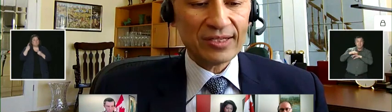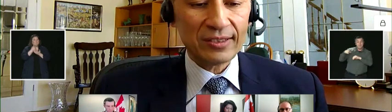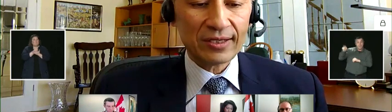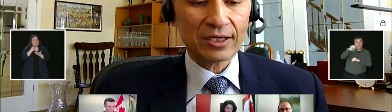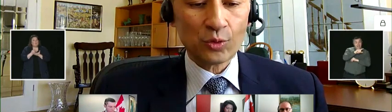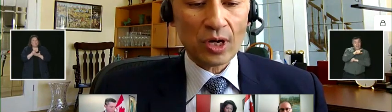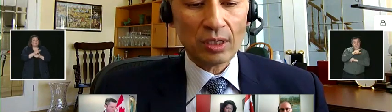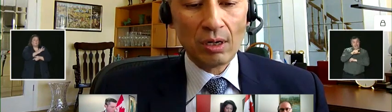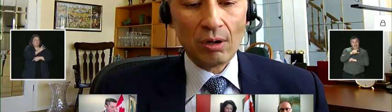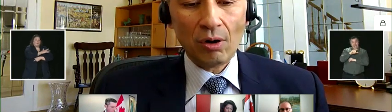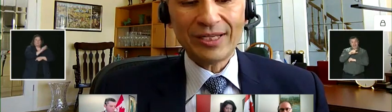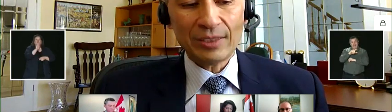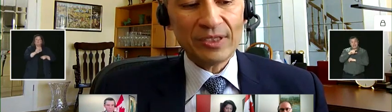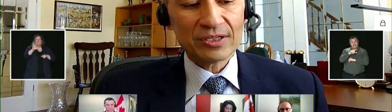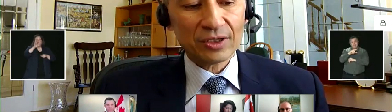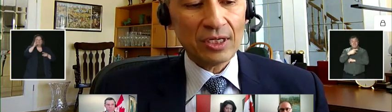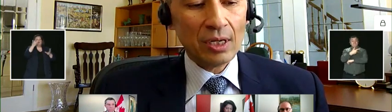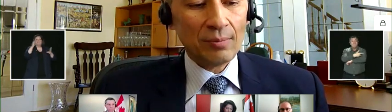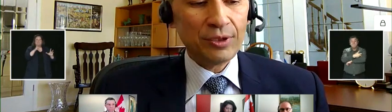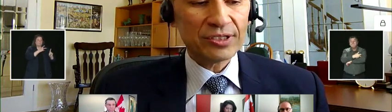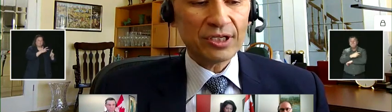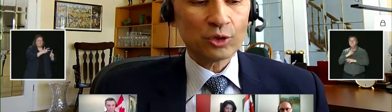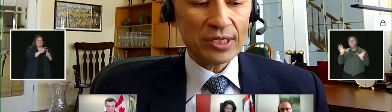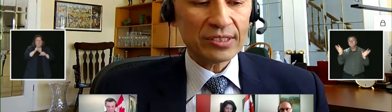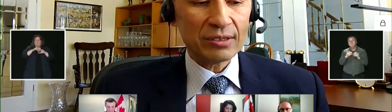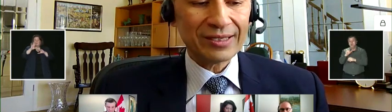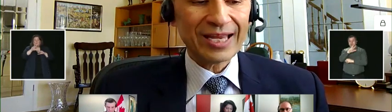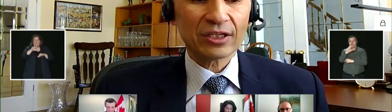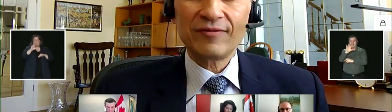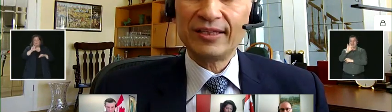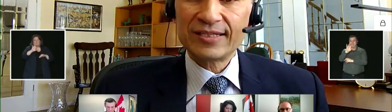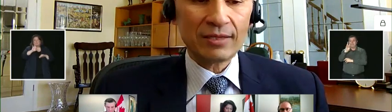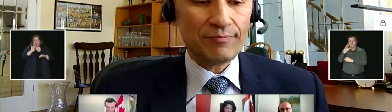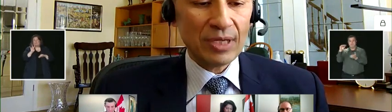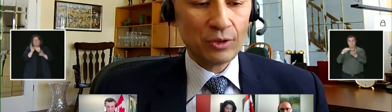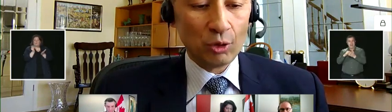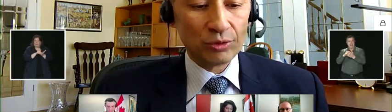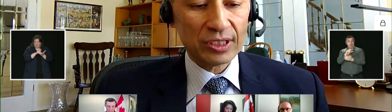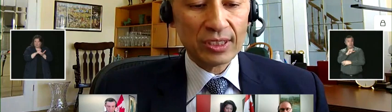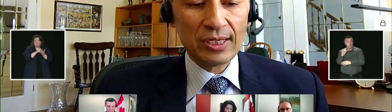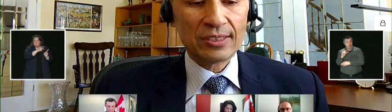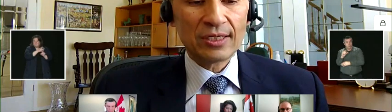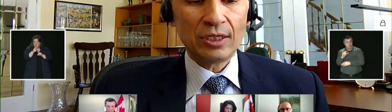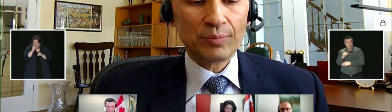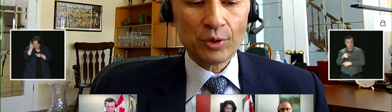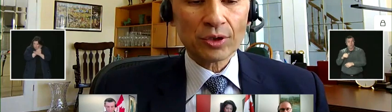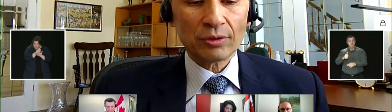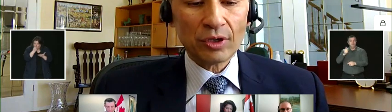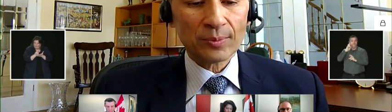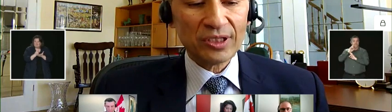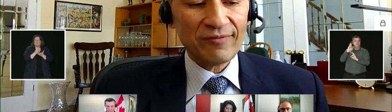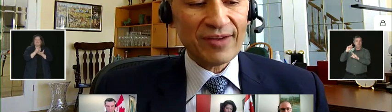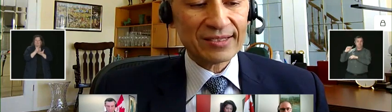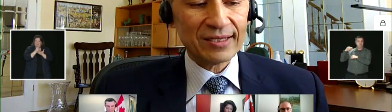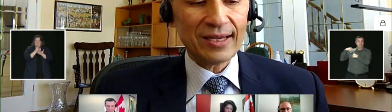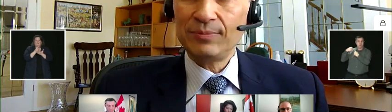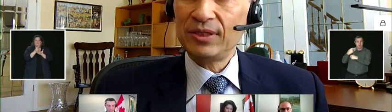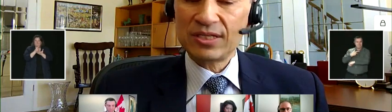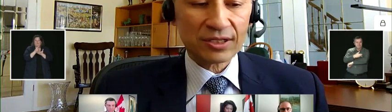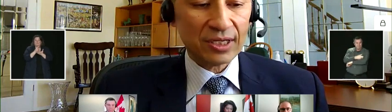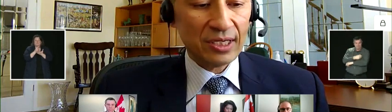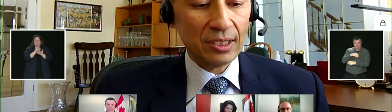les provinces et territoires ont administré plus de 397 000 doses. C'est le plus grand nombre de